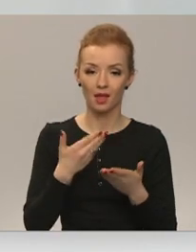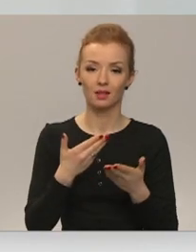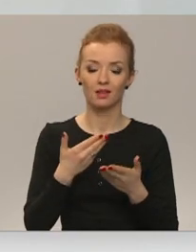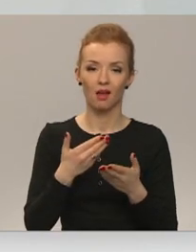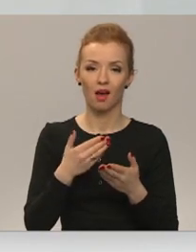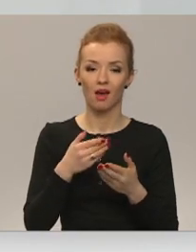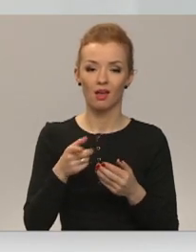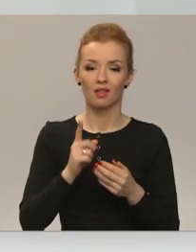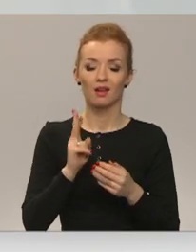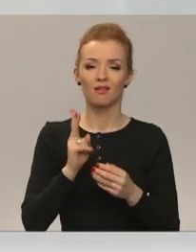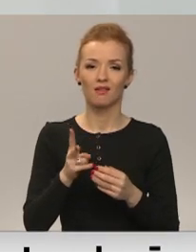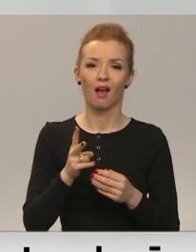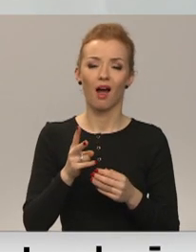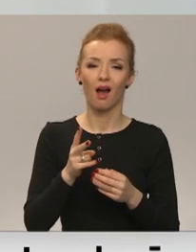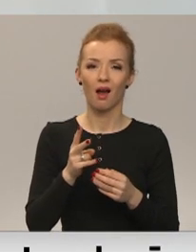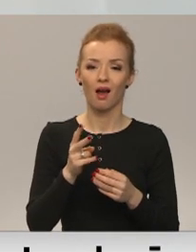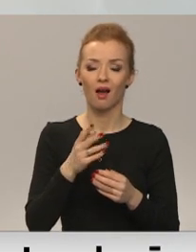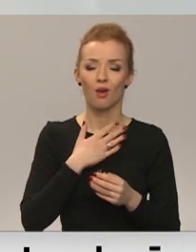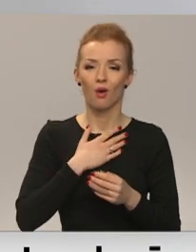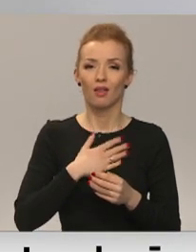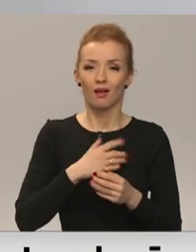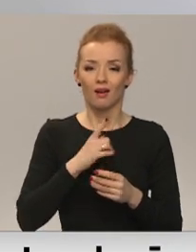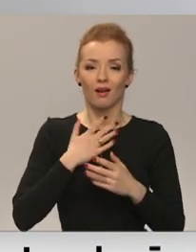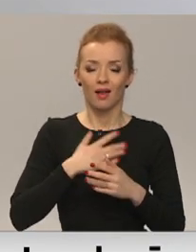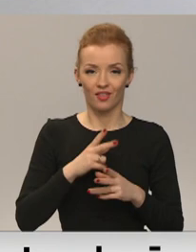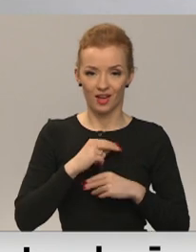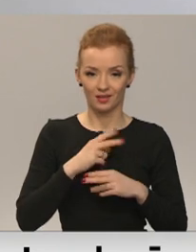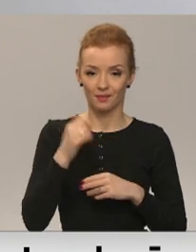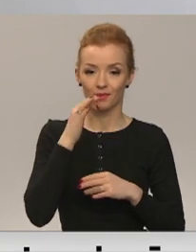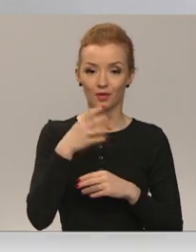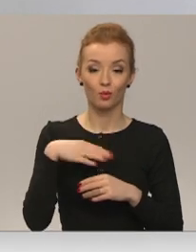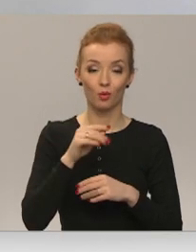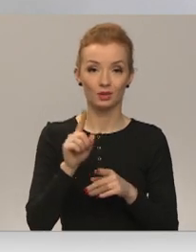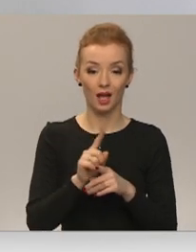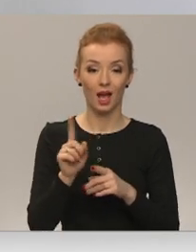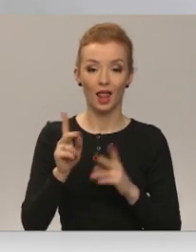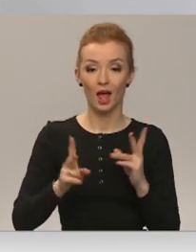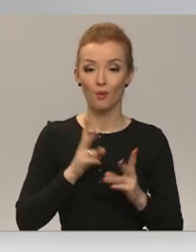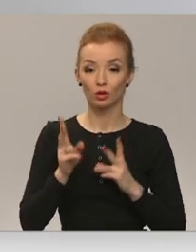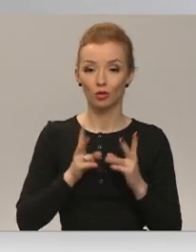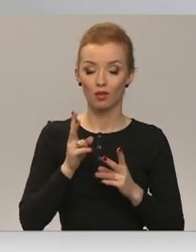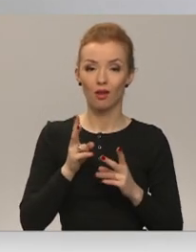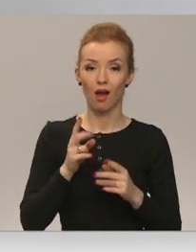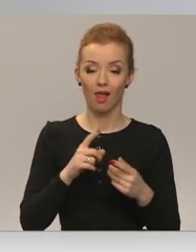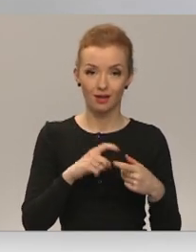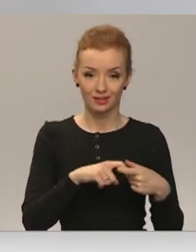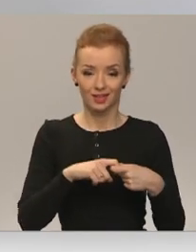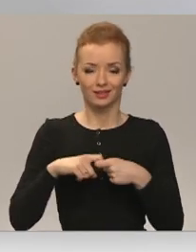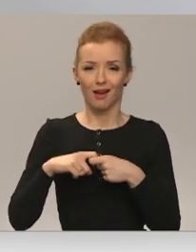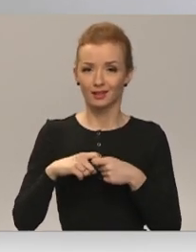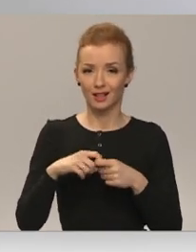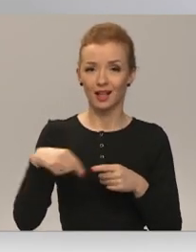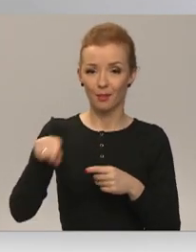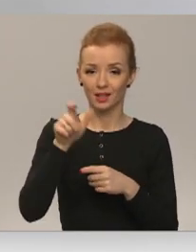Tā ir kā barība dvēselē, kas pietrūkusi divus gadus. Mums ir arī emocionālā sasaiste. Ir jauki, ka ir apkārt cilvēki, kas